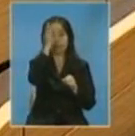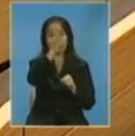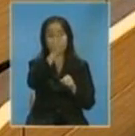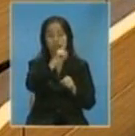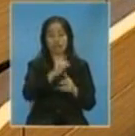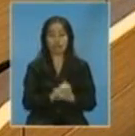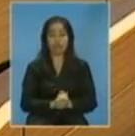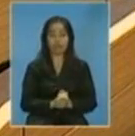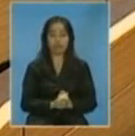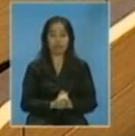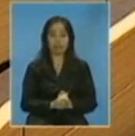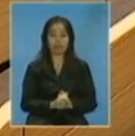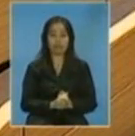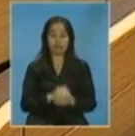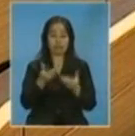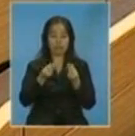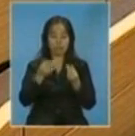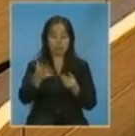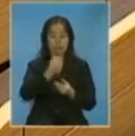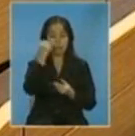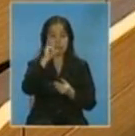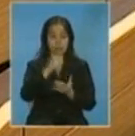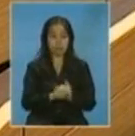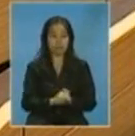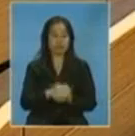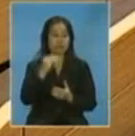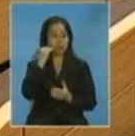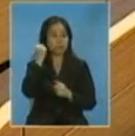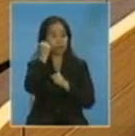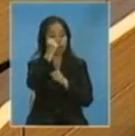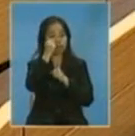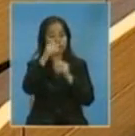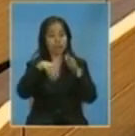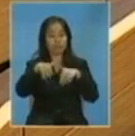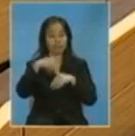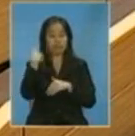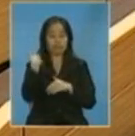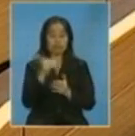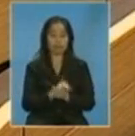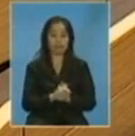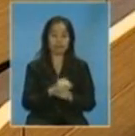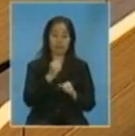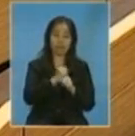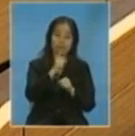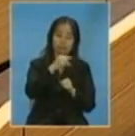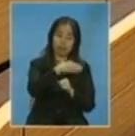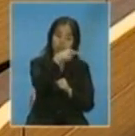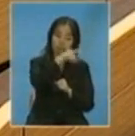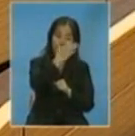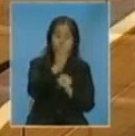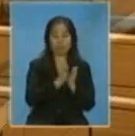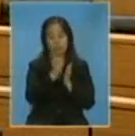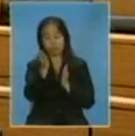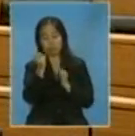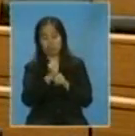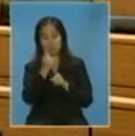ปรากฏว่าเวรคืนยังไม่ได้ประชาชนก็คัดค้านคนหนึ่งบอกว่าจะไปทางพิษณุโลกคนหนึ่งบอกจะไปอีกซีกนึง